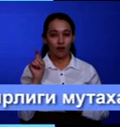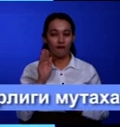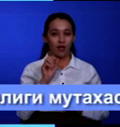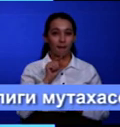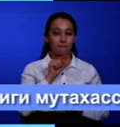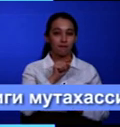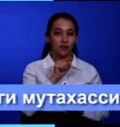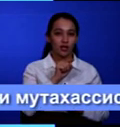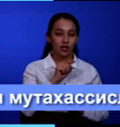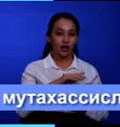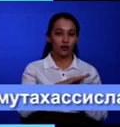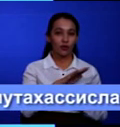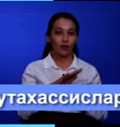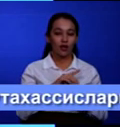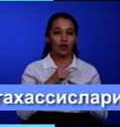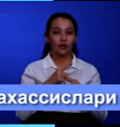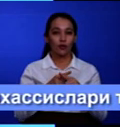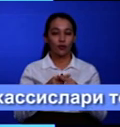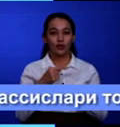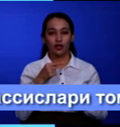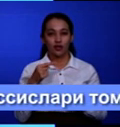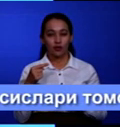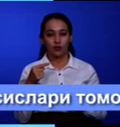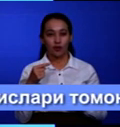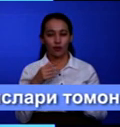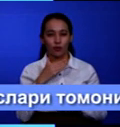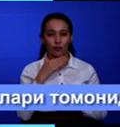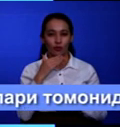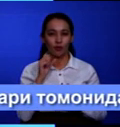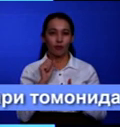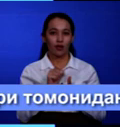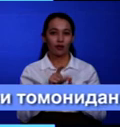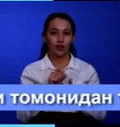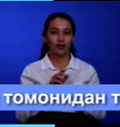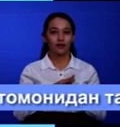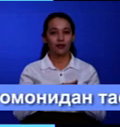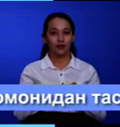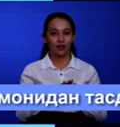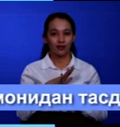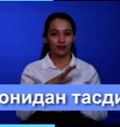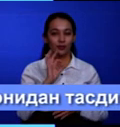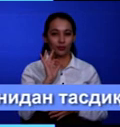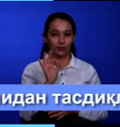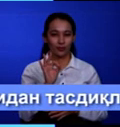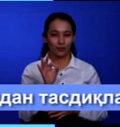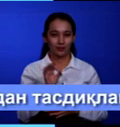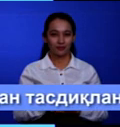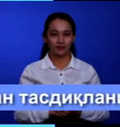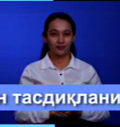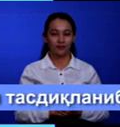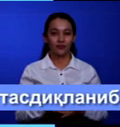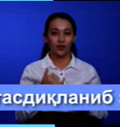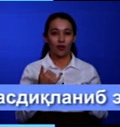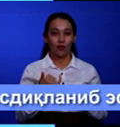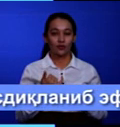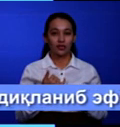mingliklar ustida qo'shish va ayirishga doir misollar va masalalar yechayotgan edingiz. To'g'rimi bolajonlar? Hozir